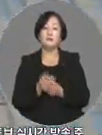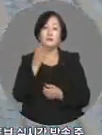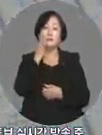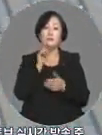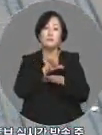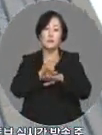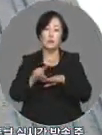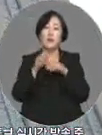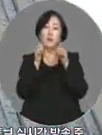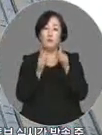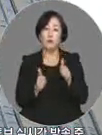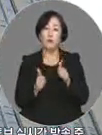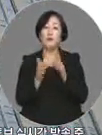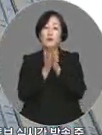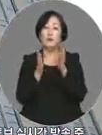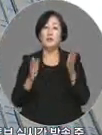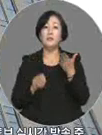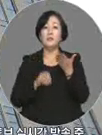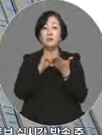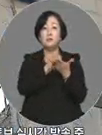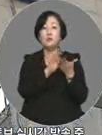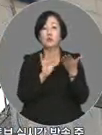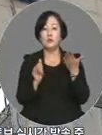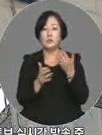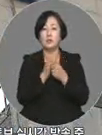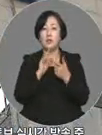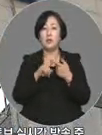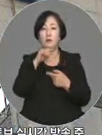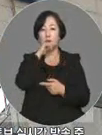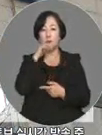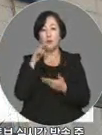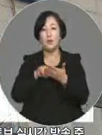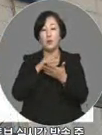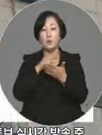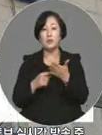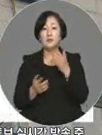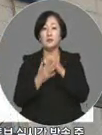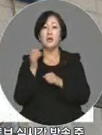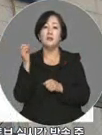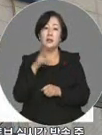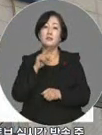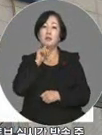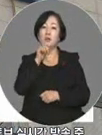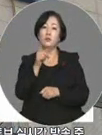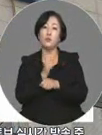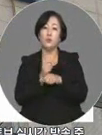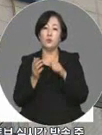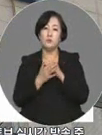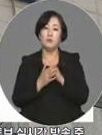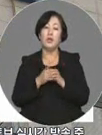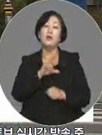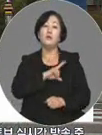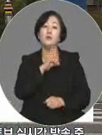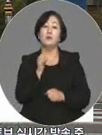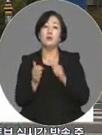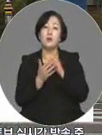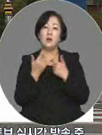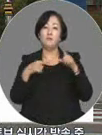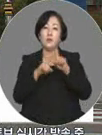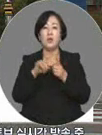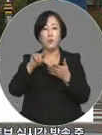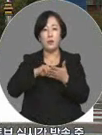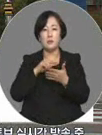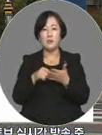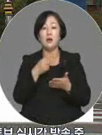울산지방법원은 아파트 입주민 a씨가 제기한 손해배상청구 항소심에서 아파트 자치 운영위는 배상책임이